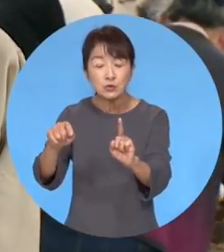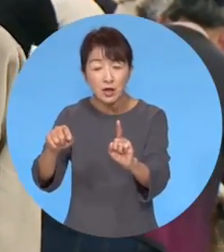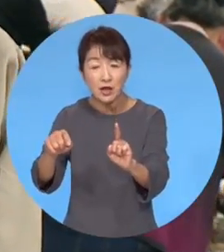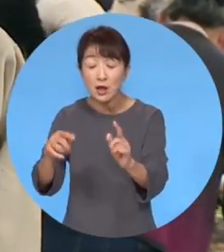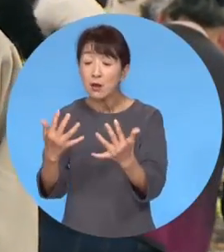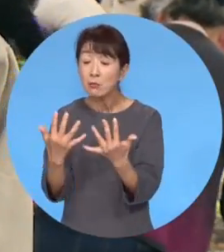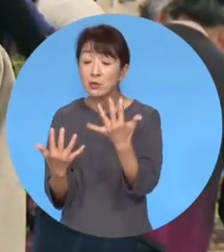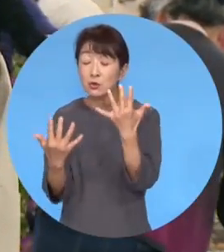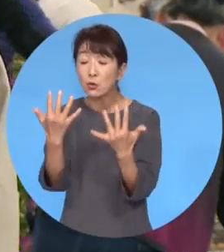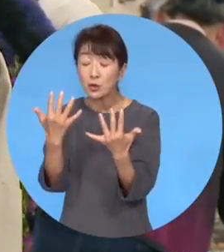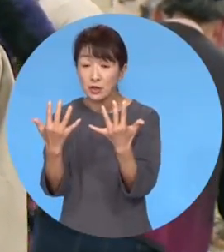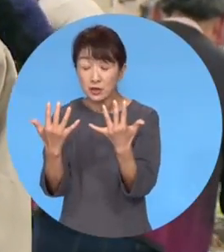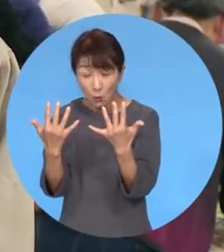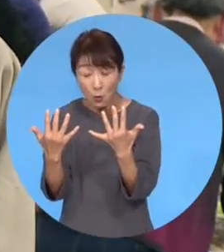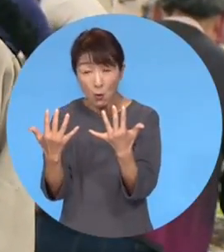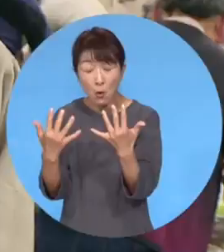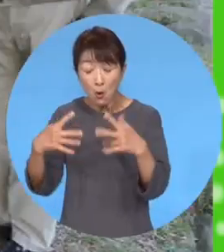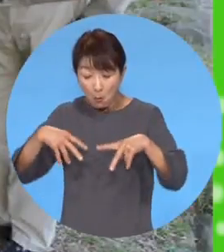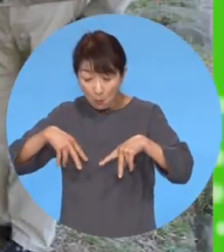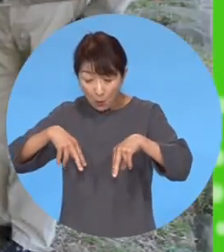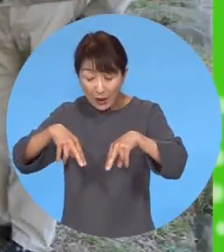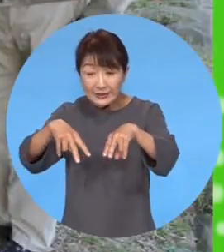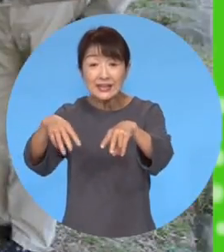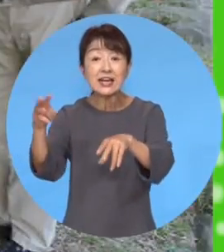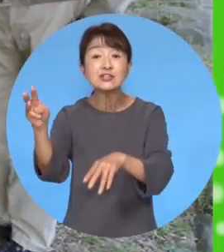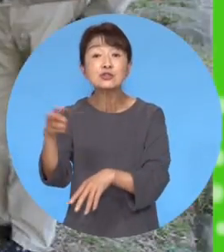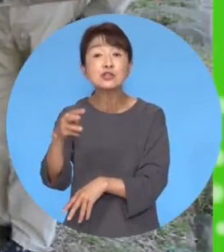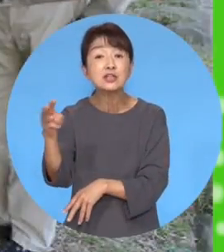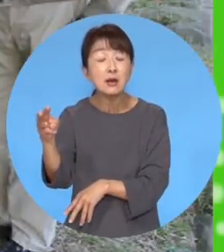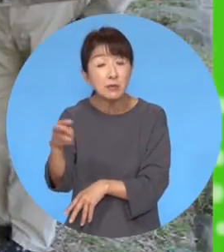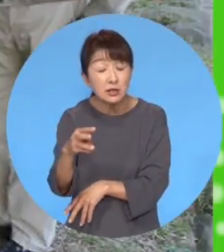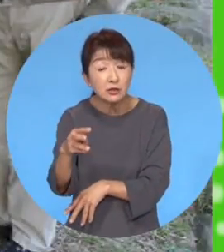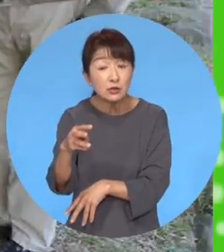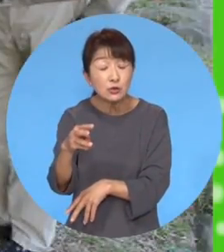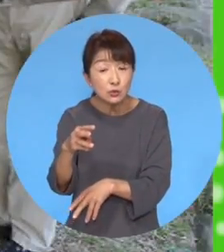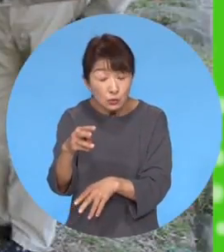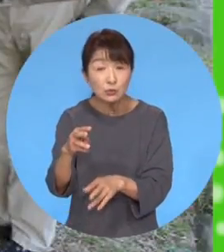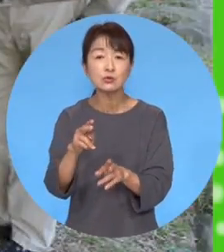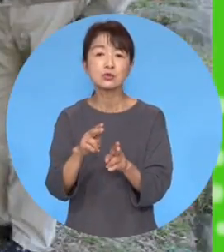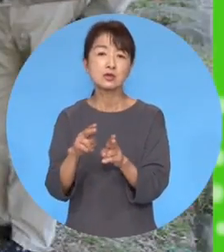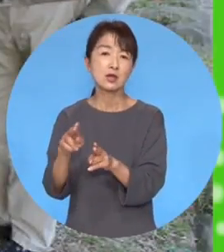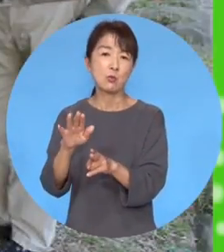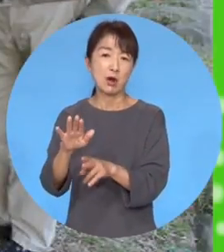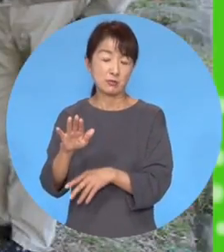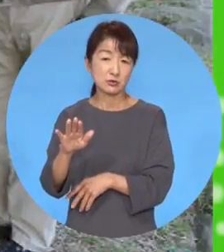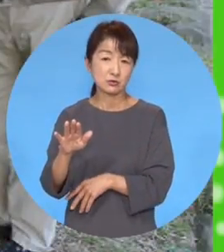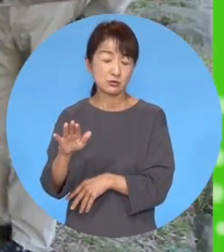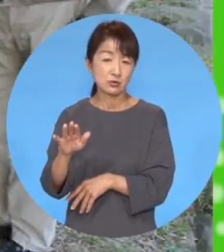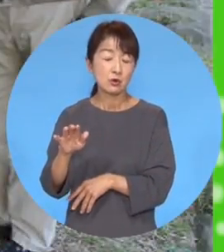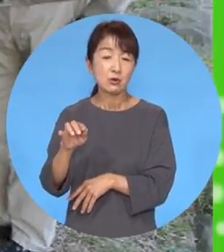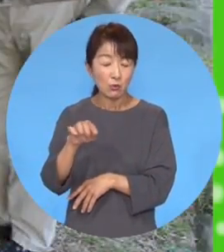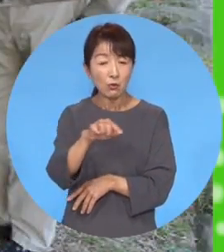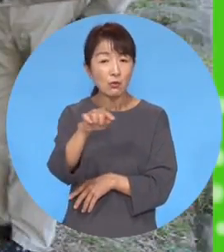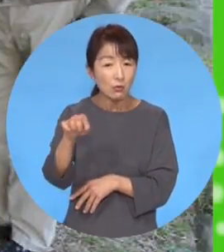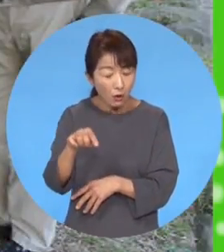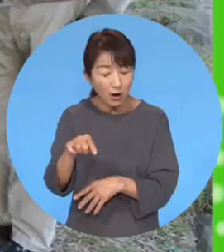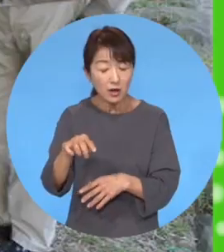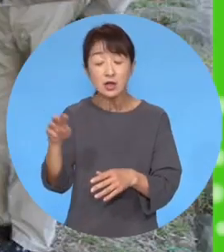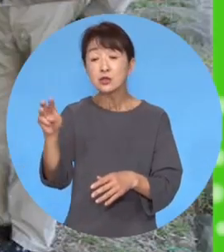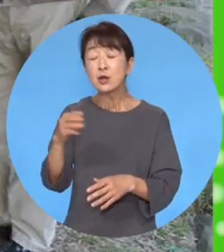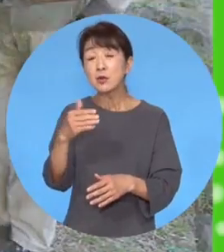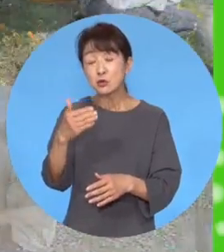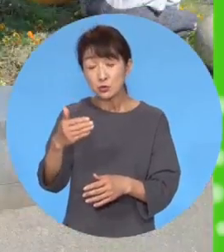ですね、緑のボランティア杉並というこちらも制度がございまして、区に登録をしていただい